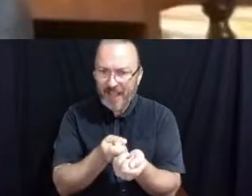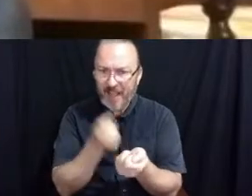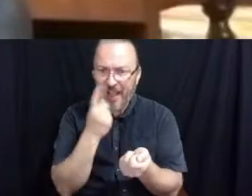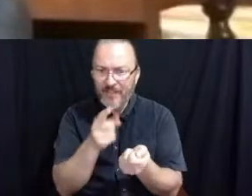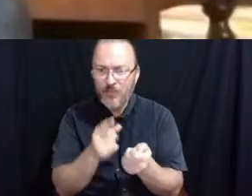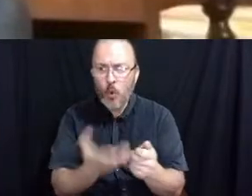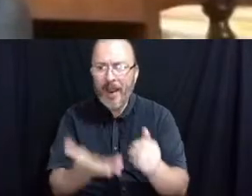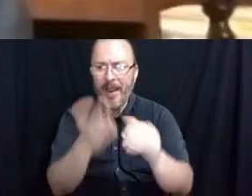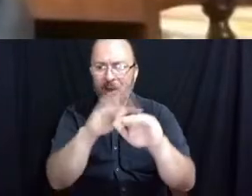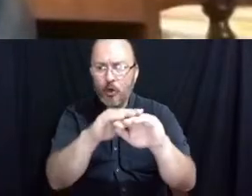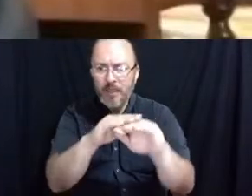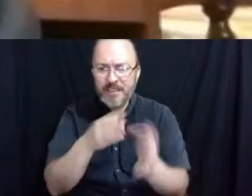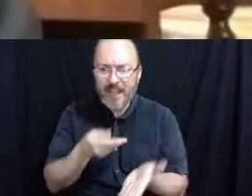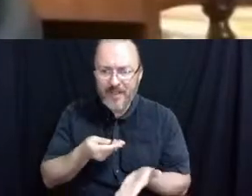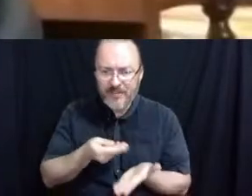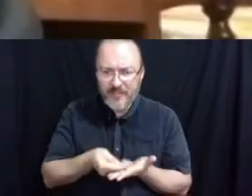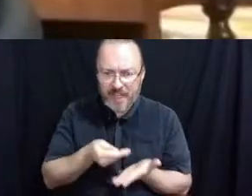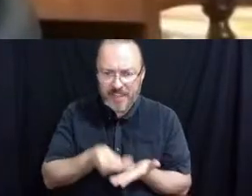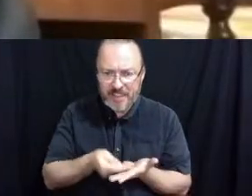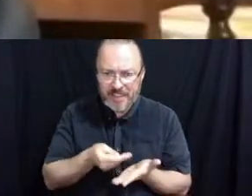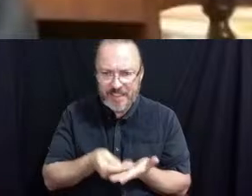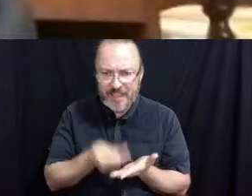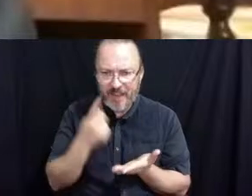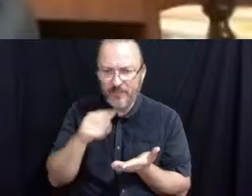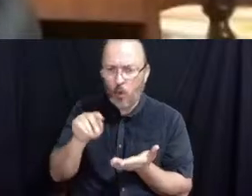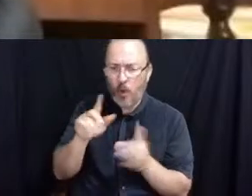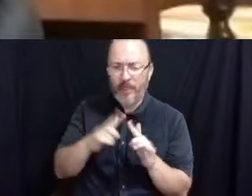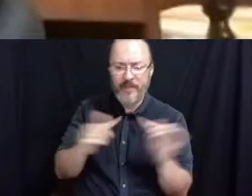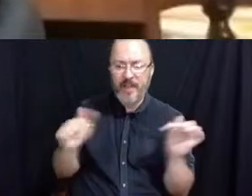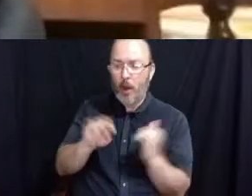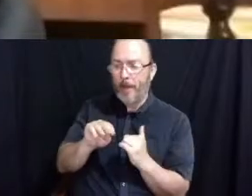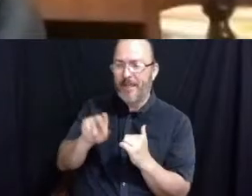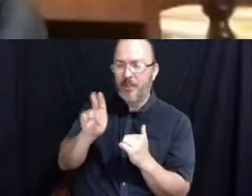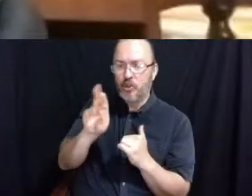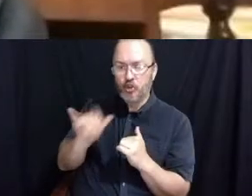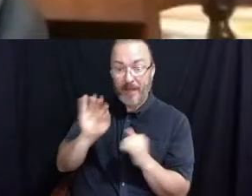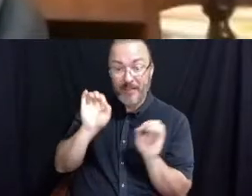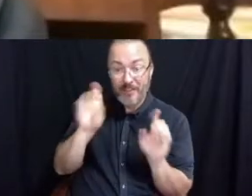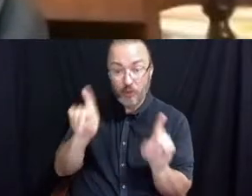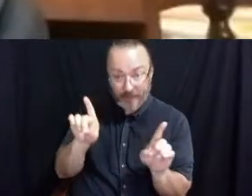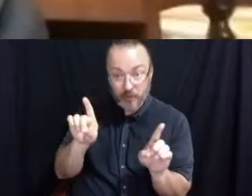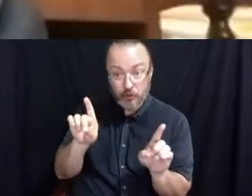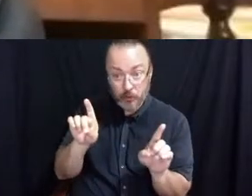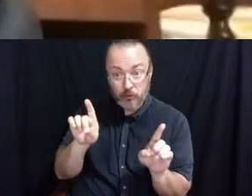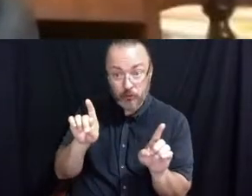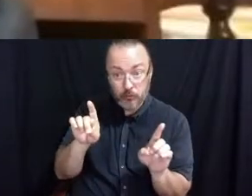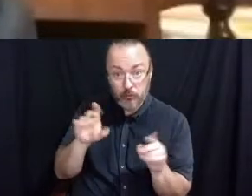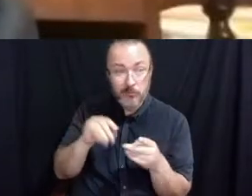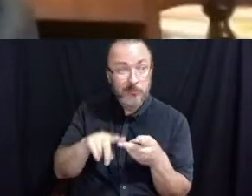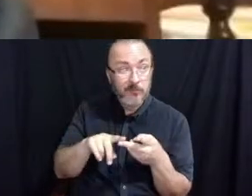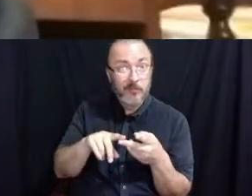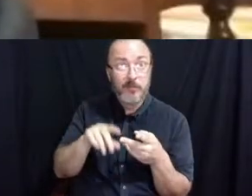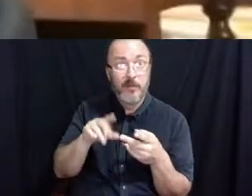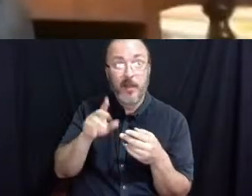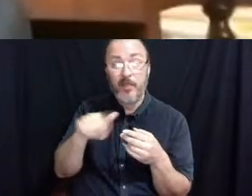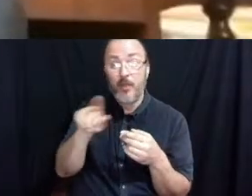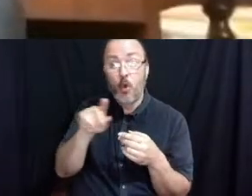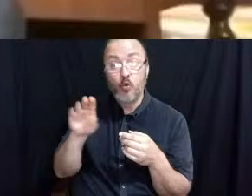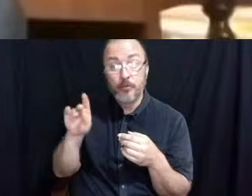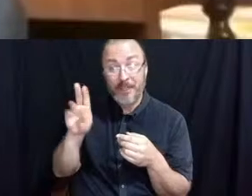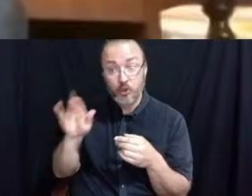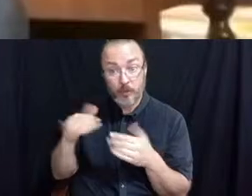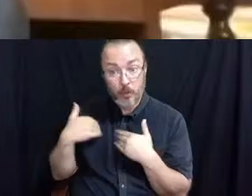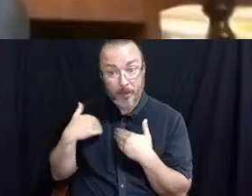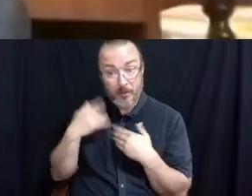un accroissement du financement, le financement du ministère de l'Éducation, le financement des ministères chargés